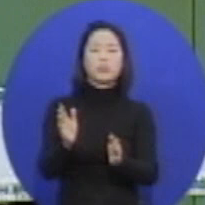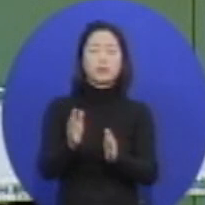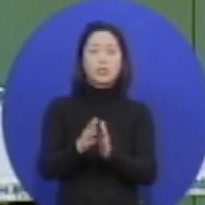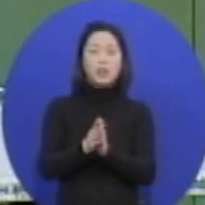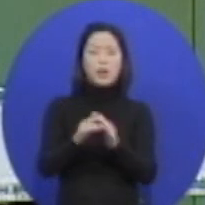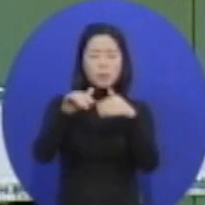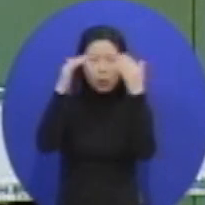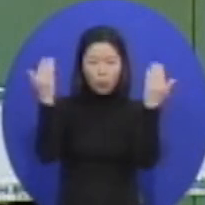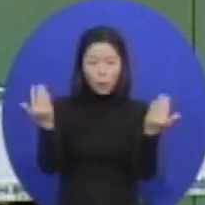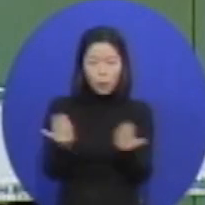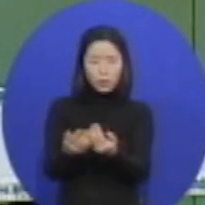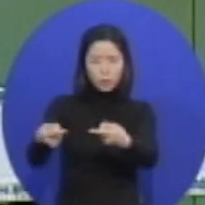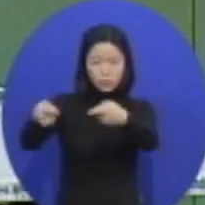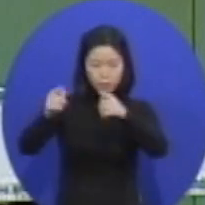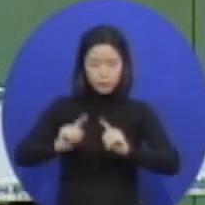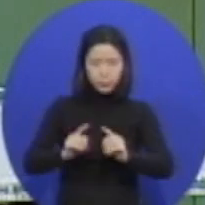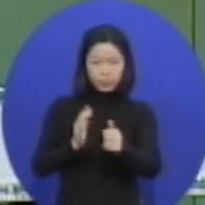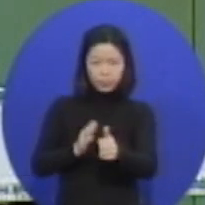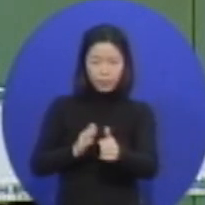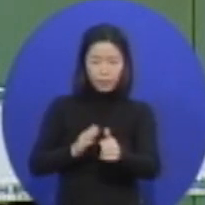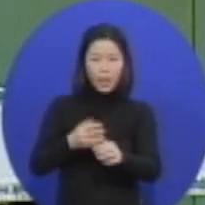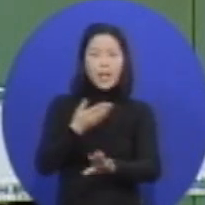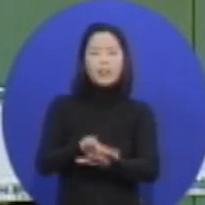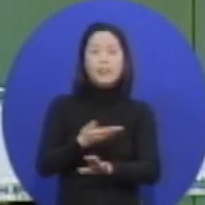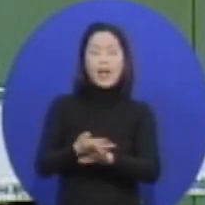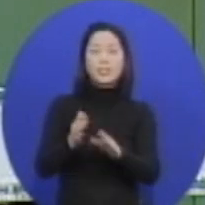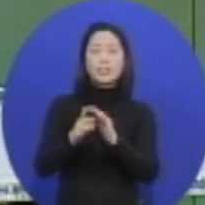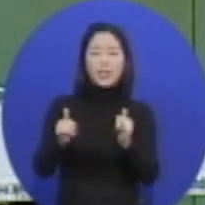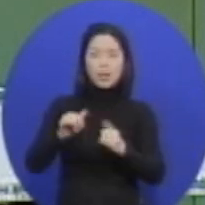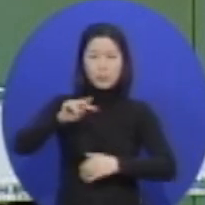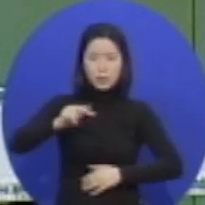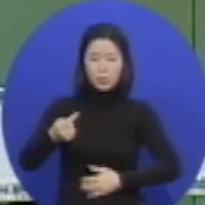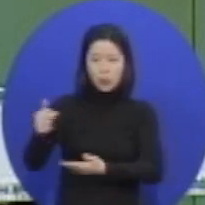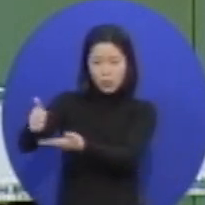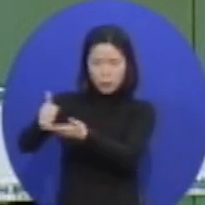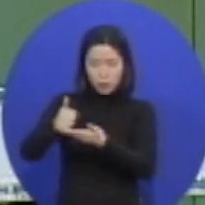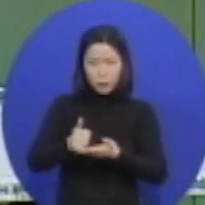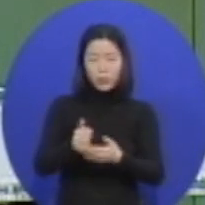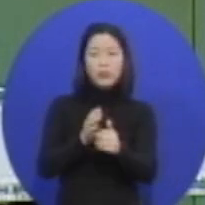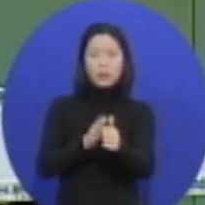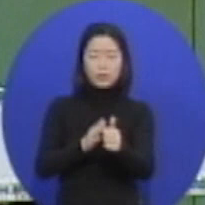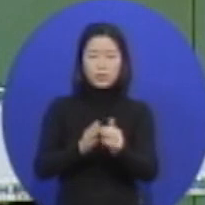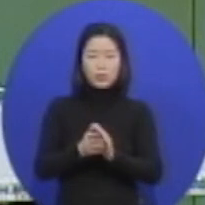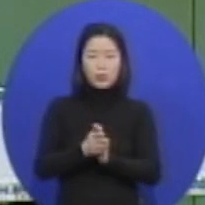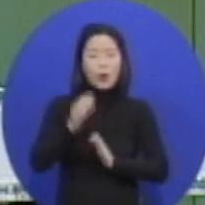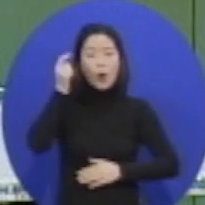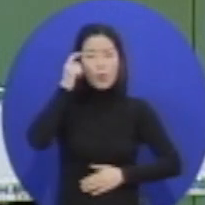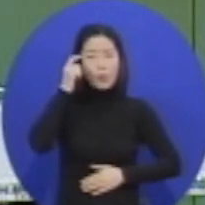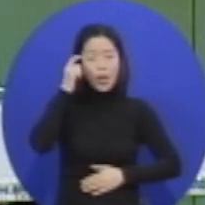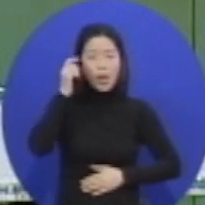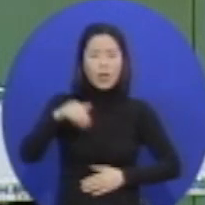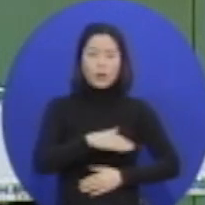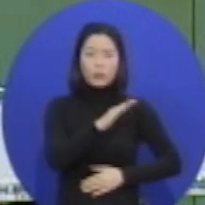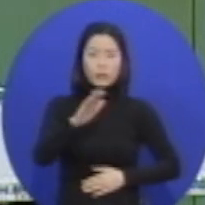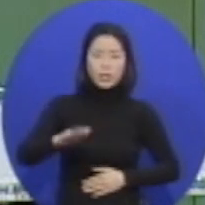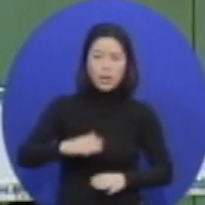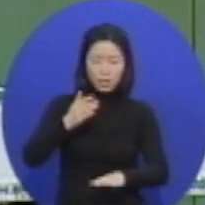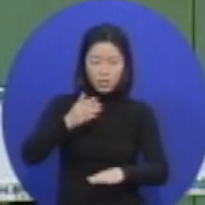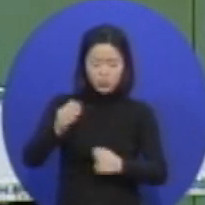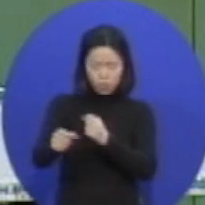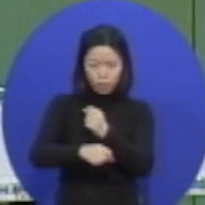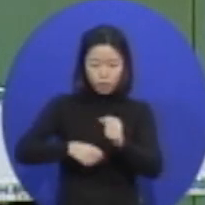오세요 다른분들 까지도 초청해서 오실분 들어보세요 왜 우리가 주 수감자 저를 지켜야 하는지